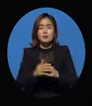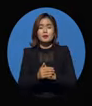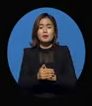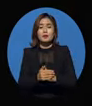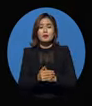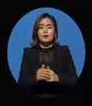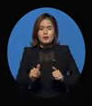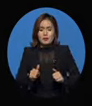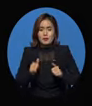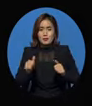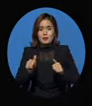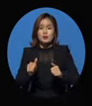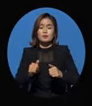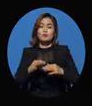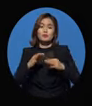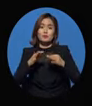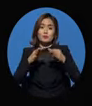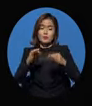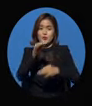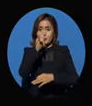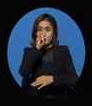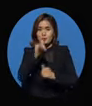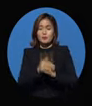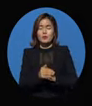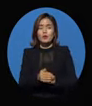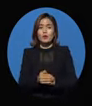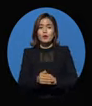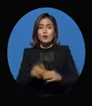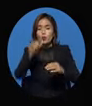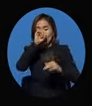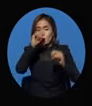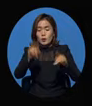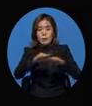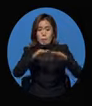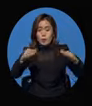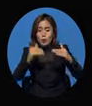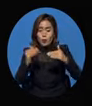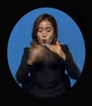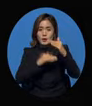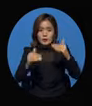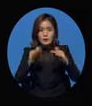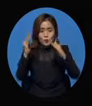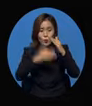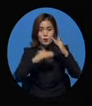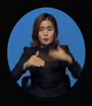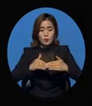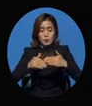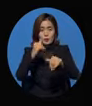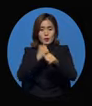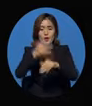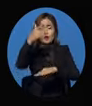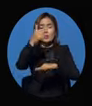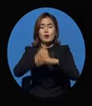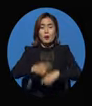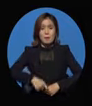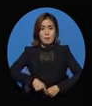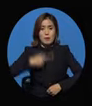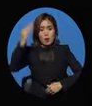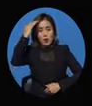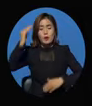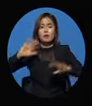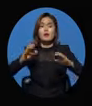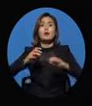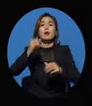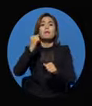사회 등 신호 열심히 뛰어 왔습니다 기회는 평등하고 과정이 공정하고 결국 아청 의로운 대한민국을